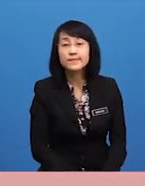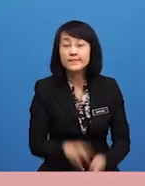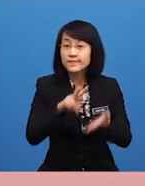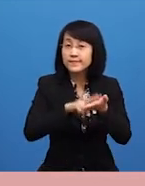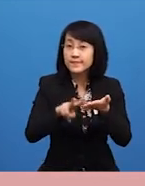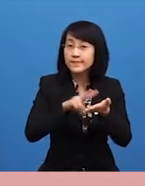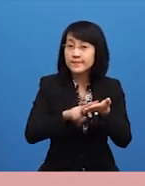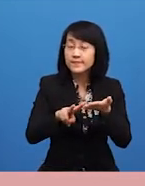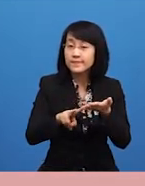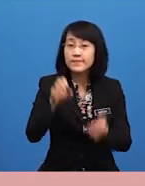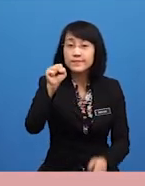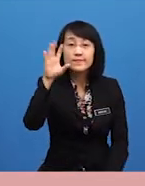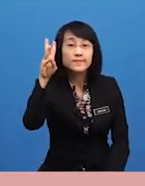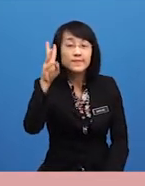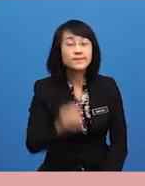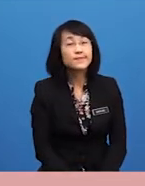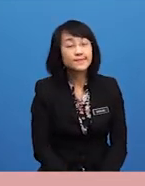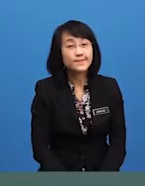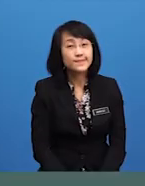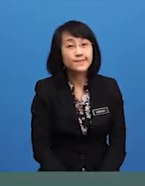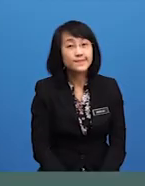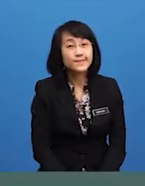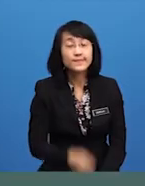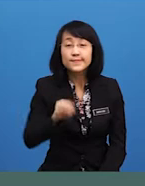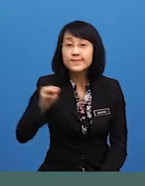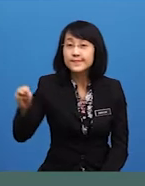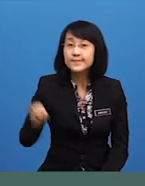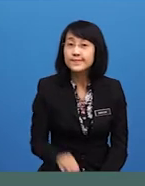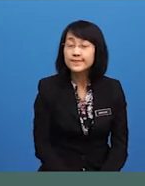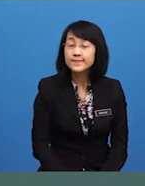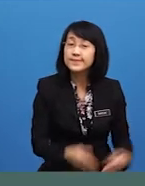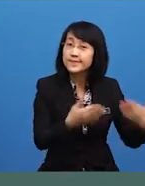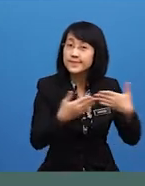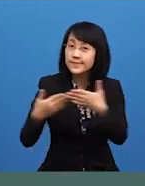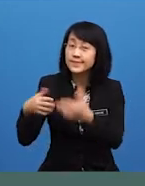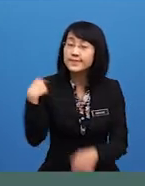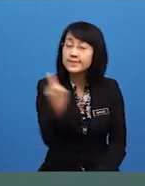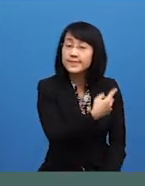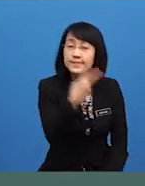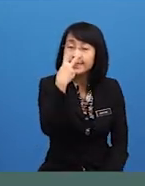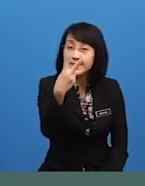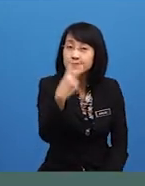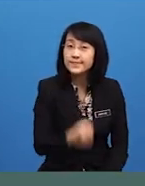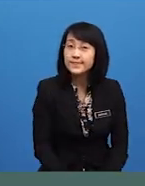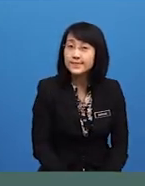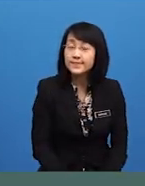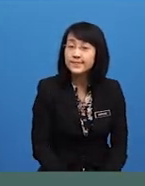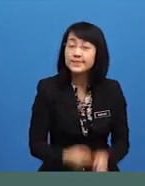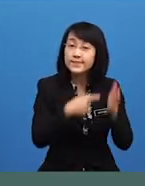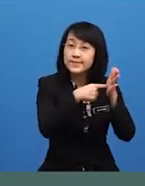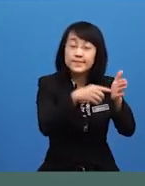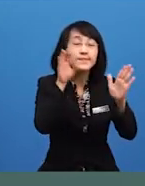Sungai Endau S6. Murid-murid, seterusnya kita lihat pula